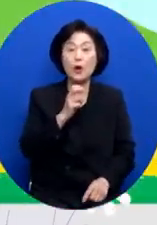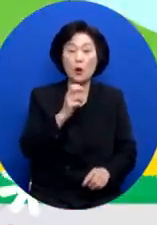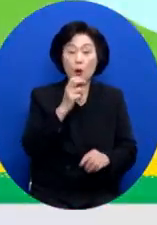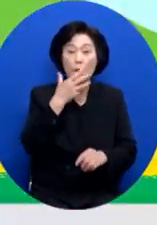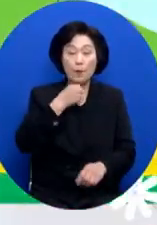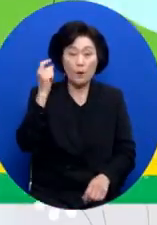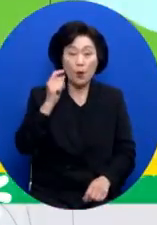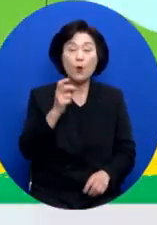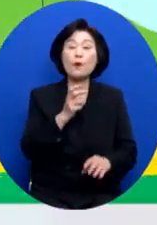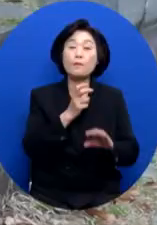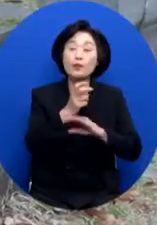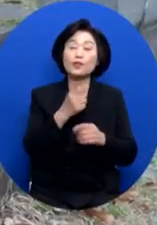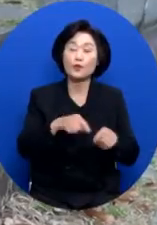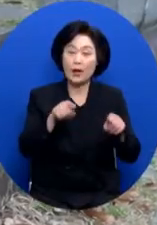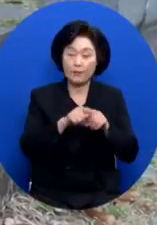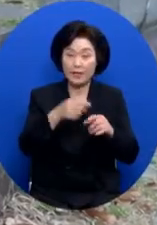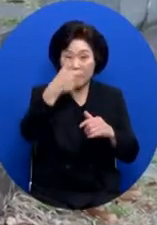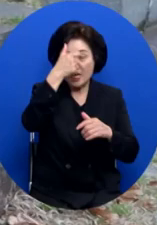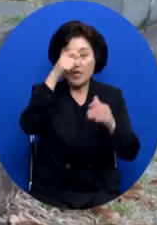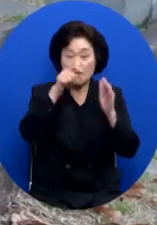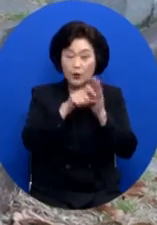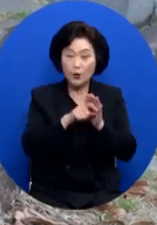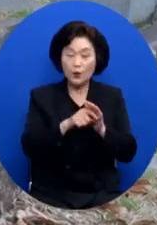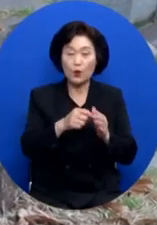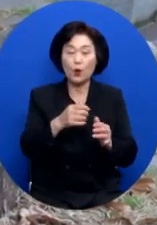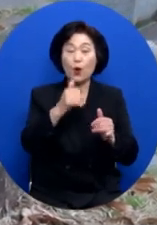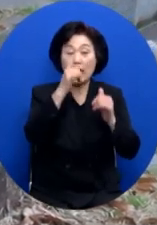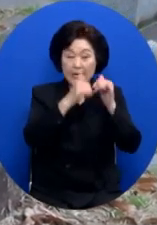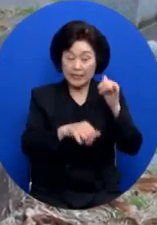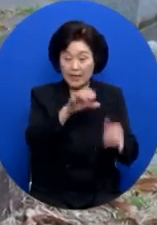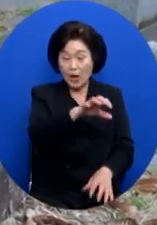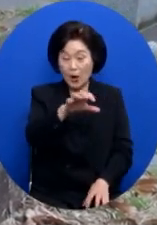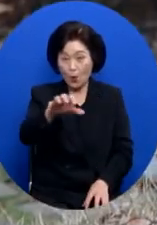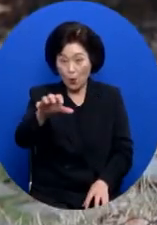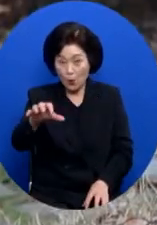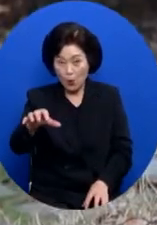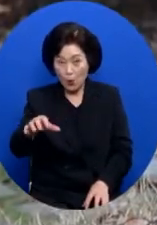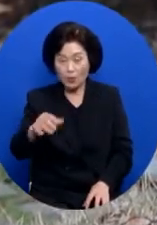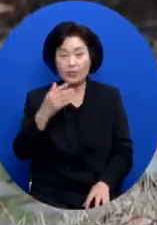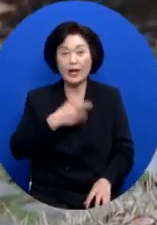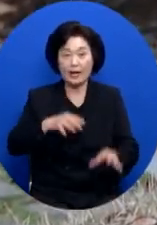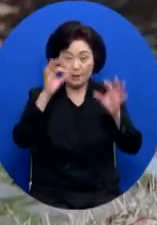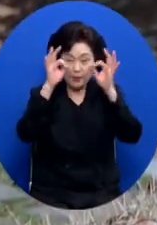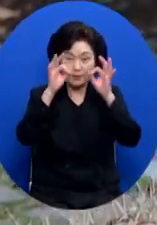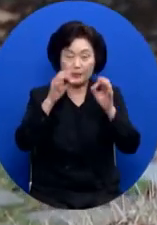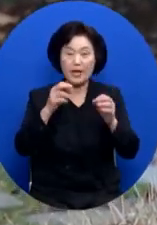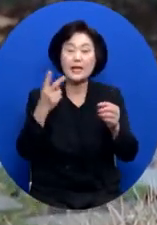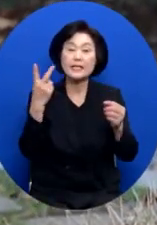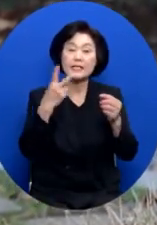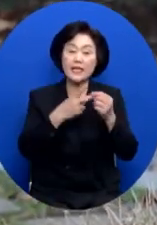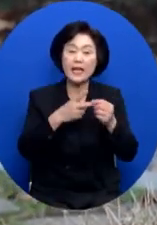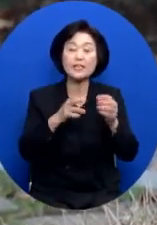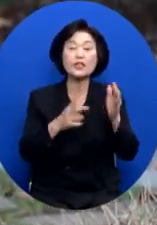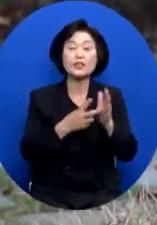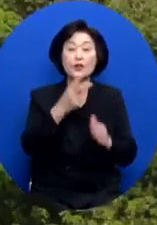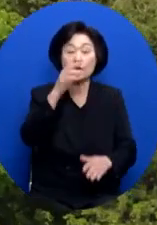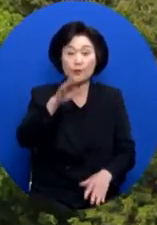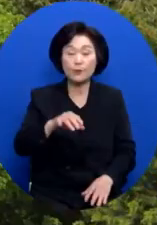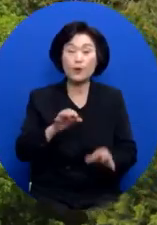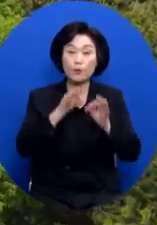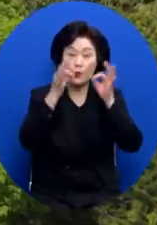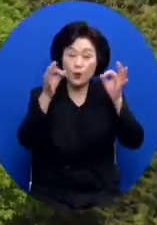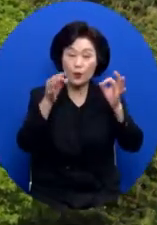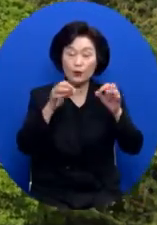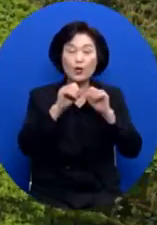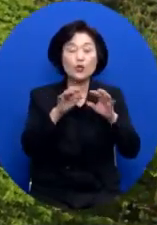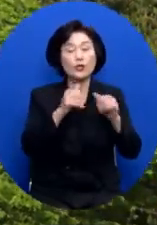광주 기독교 유적지를 찾아가기도 했습니다. 제2의 예루살렘으로 불리는 광주 양림동 선교사 묘지와